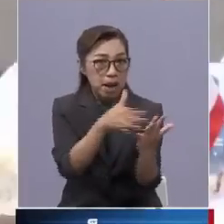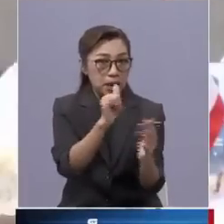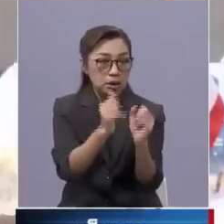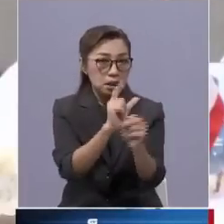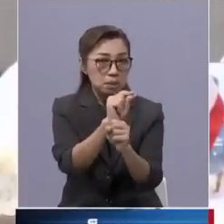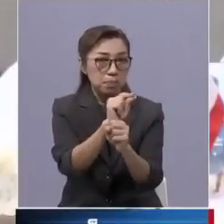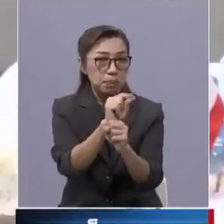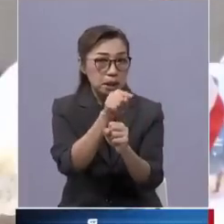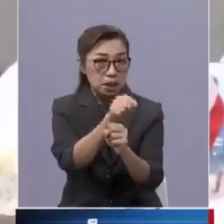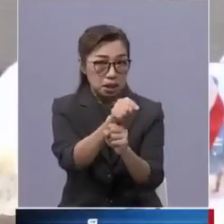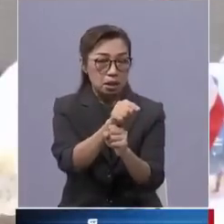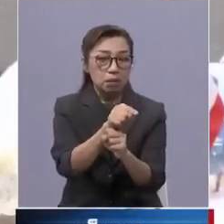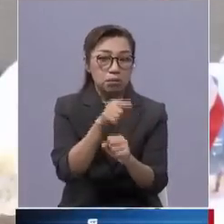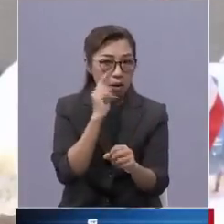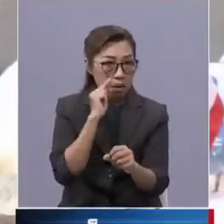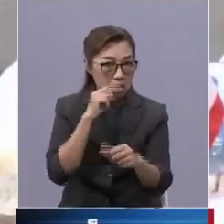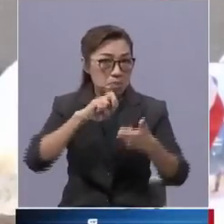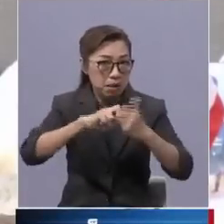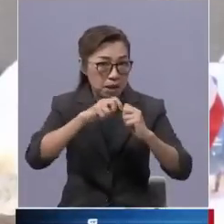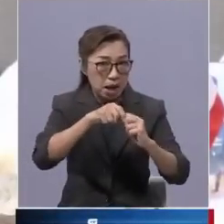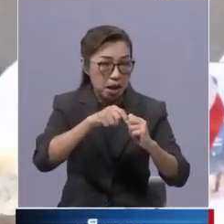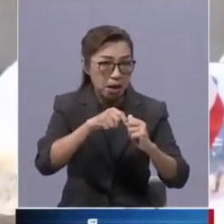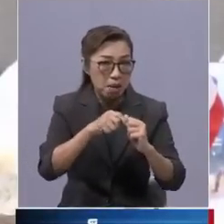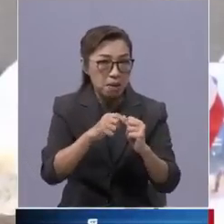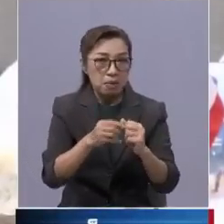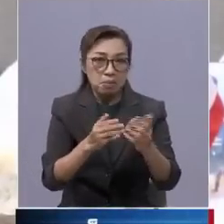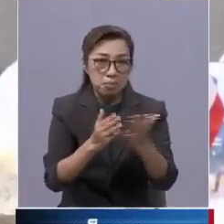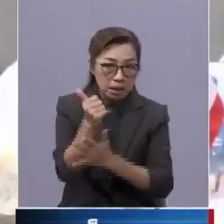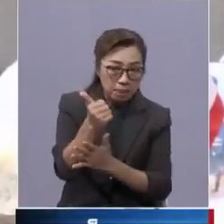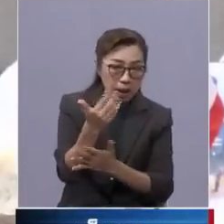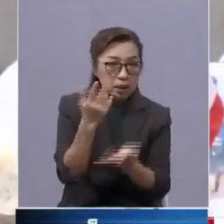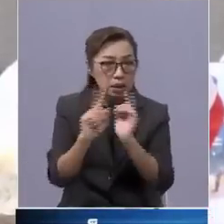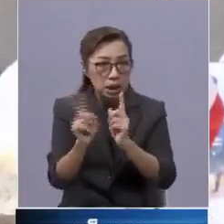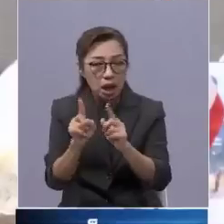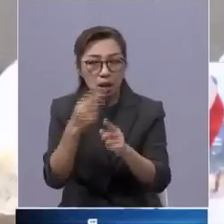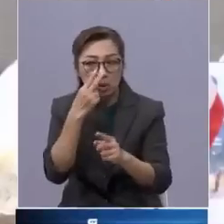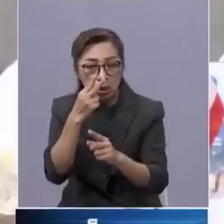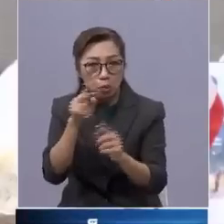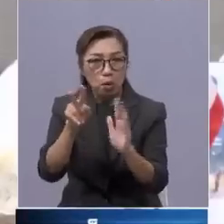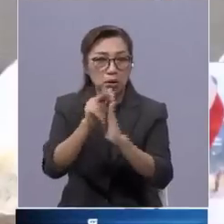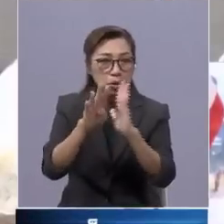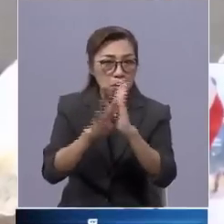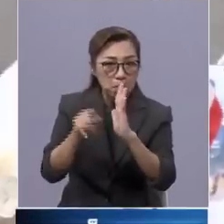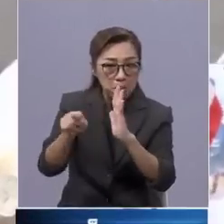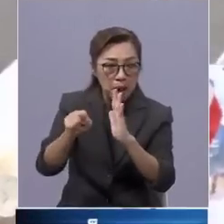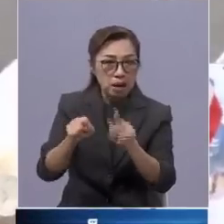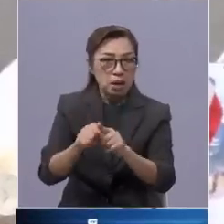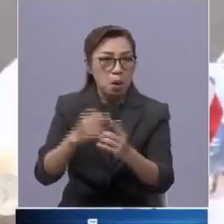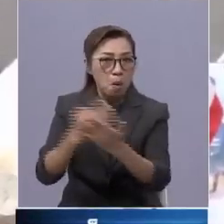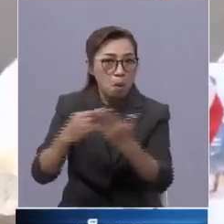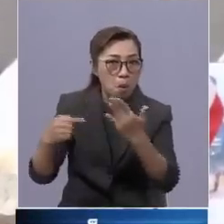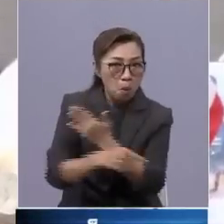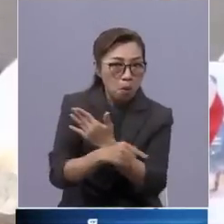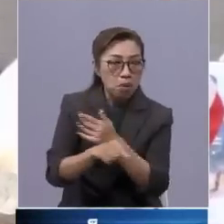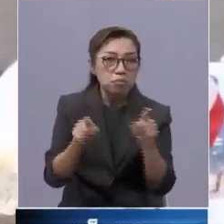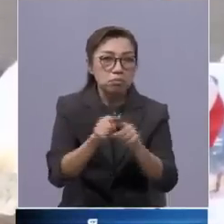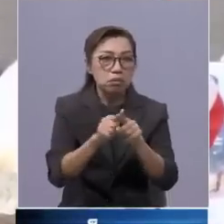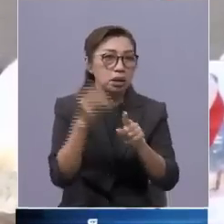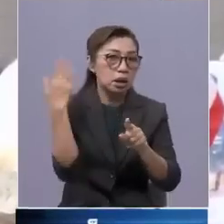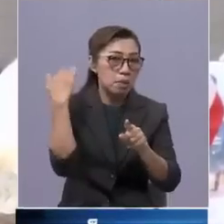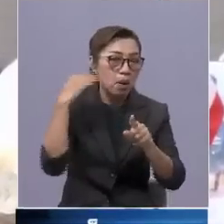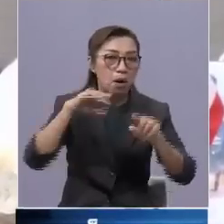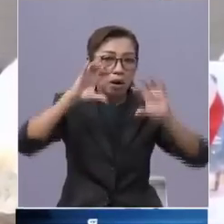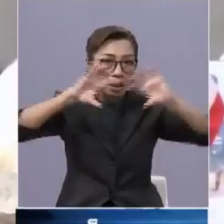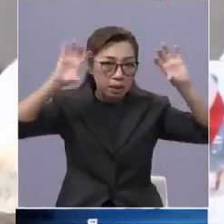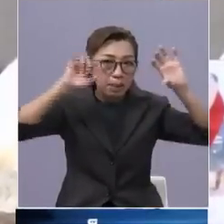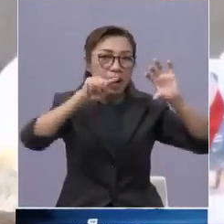ปีของคสช.ไปได้ไหมแต่อย่างไรก็ตามจะซ้ำรอยความช่อฉนเชิงนโยบาย ที่เป็นต้นต่อความล้มเหลวของรัฐบาลที่มาจากการเลือ